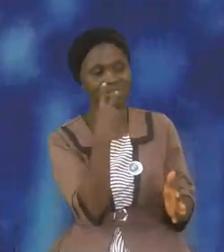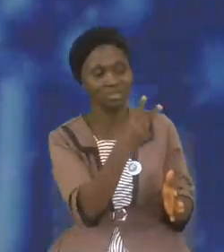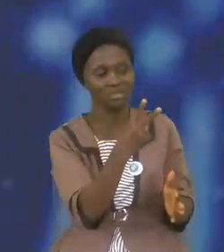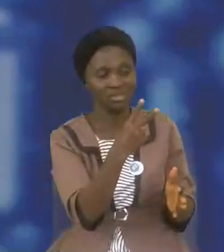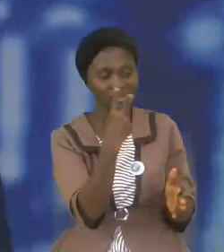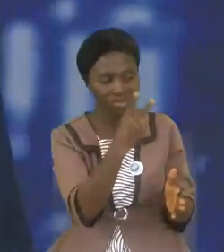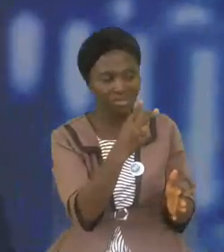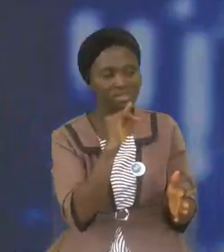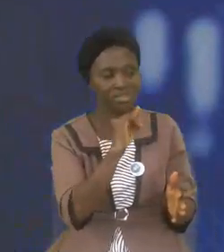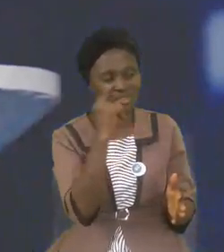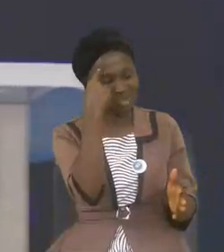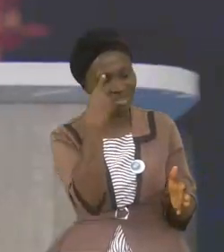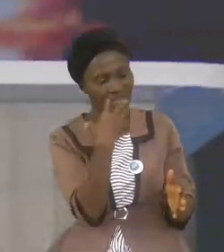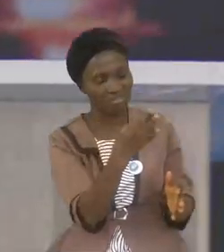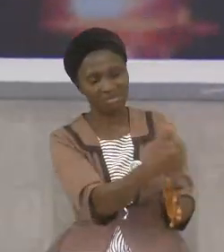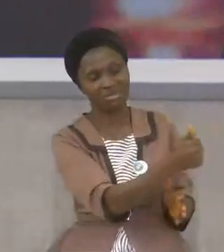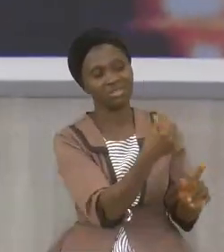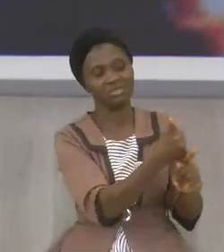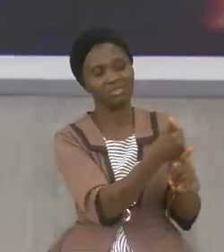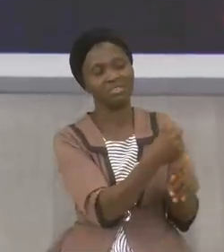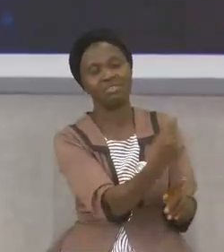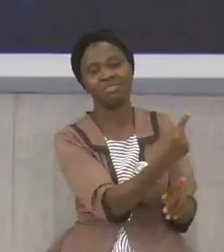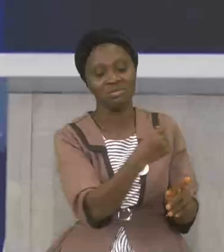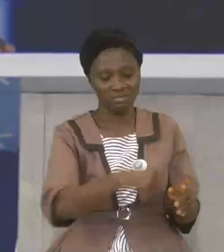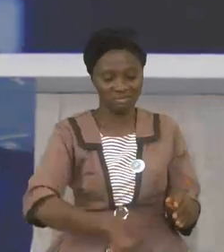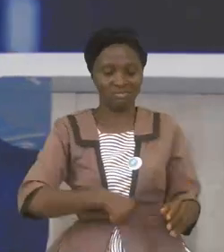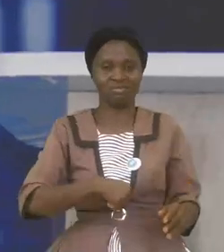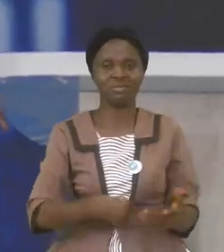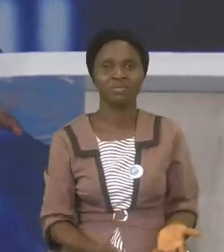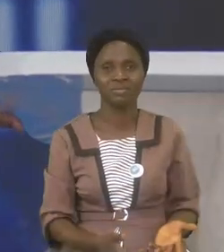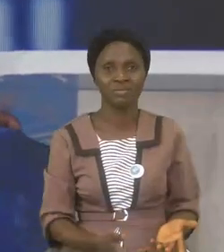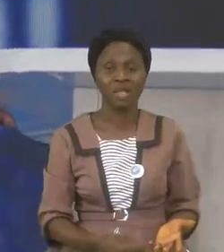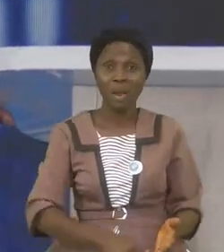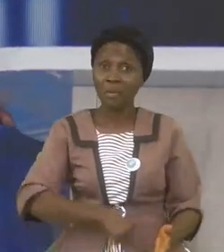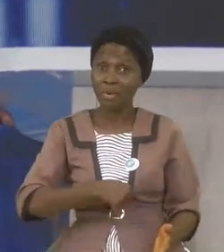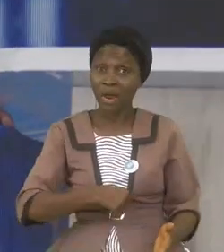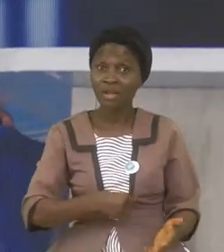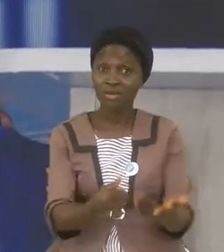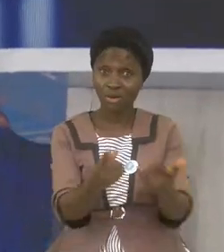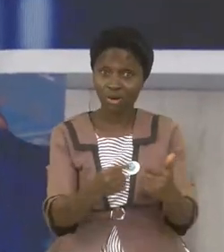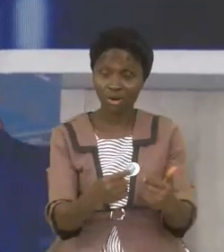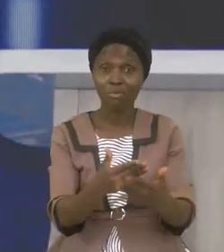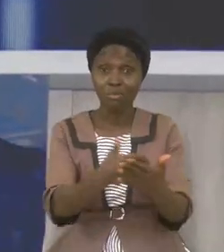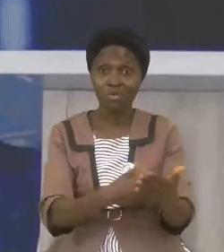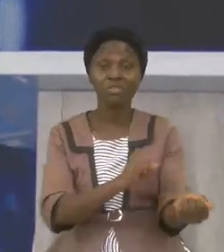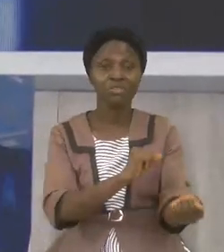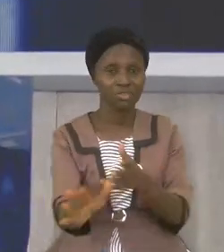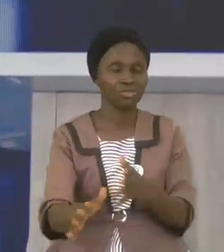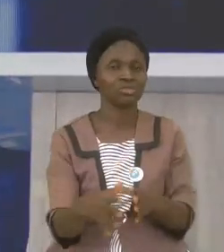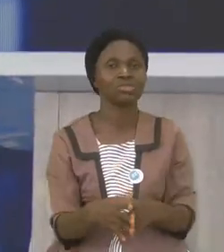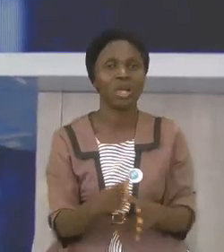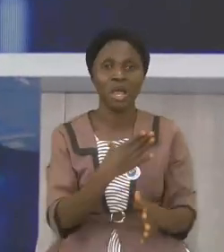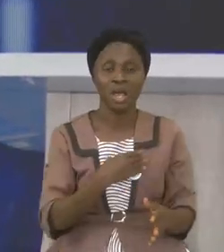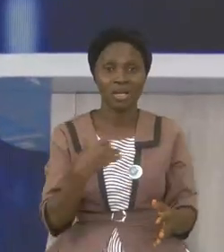Vous pouvez voir que la personne là pense à lui, il se voit comme très haut et que tout le monde est en